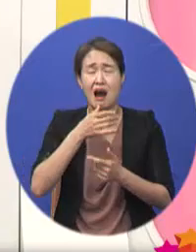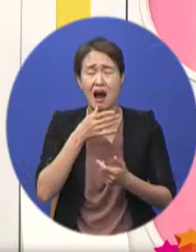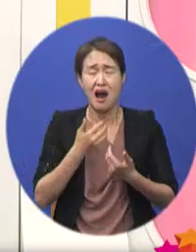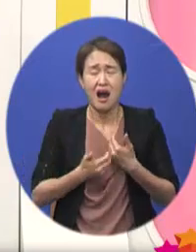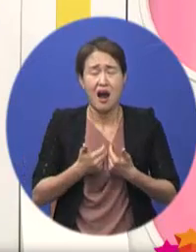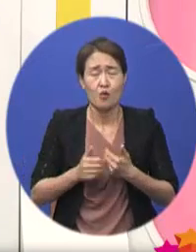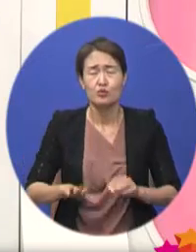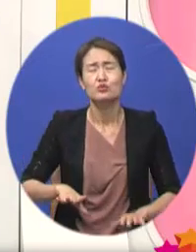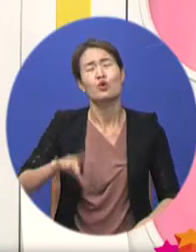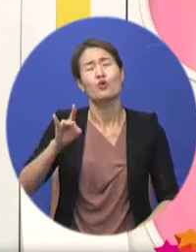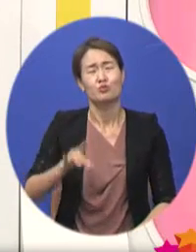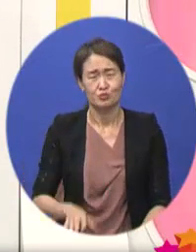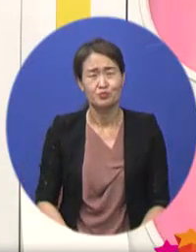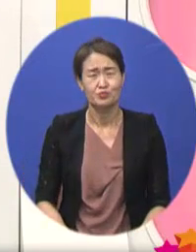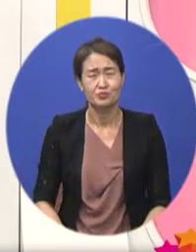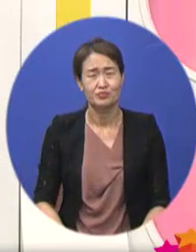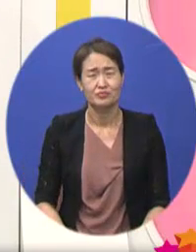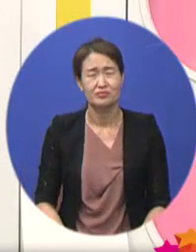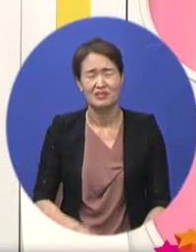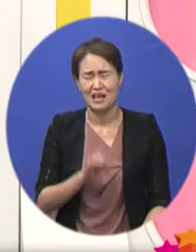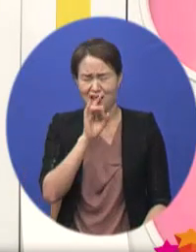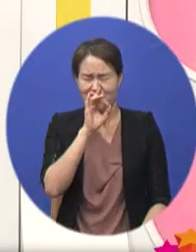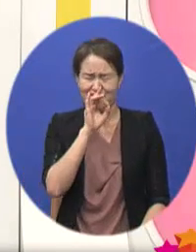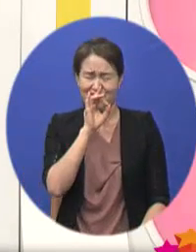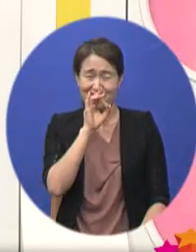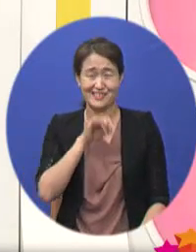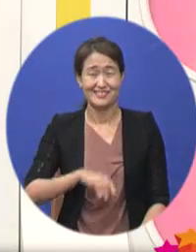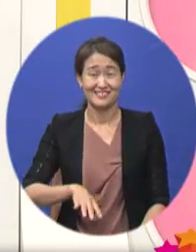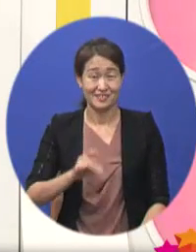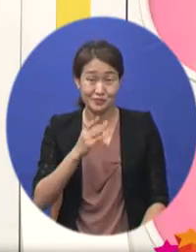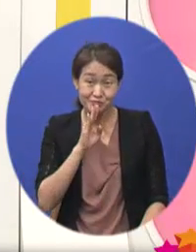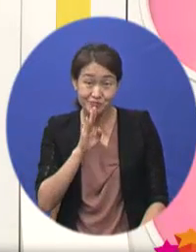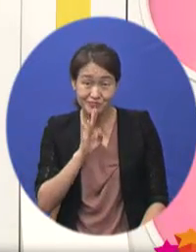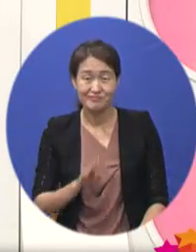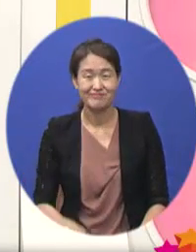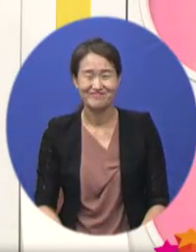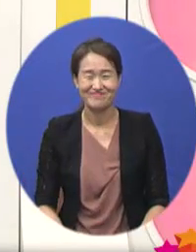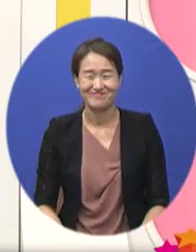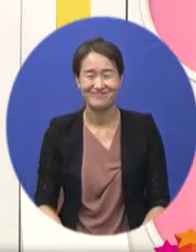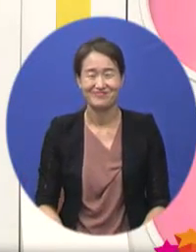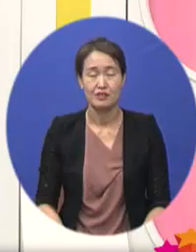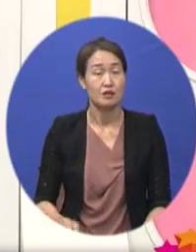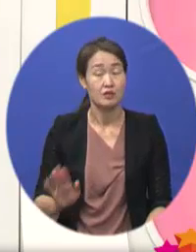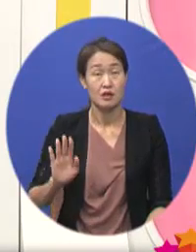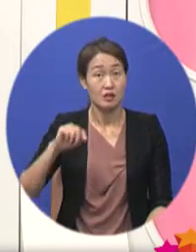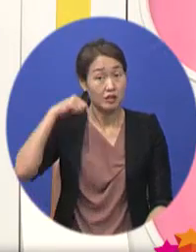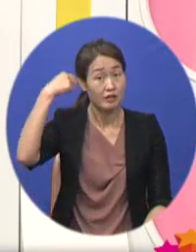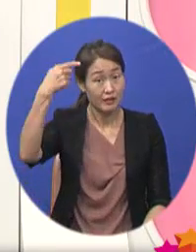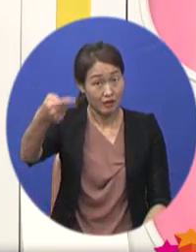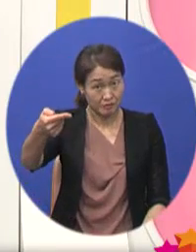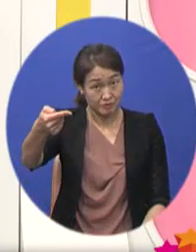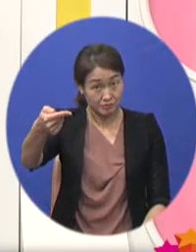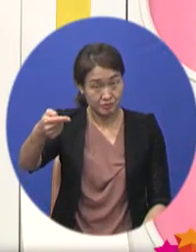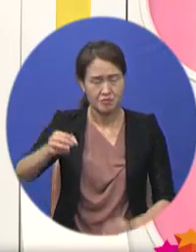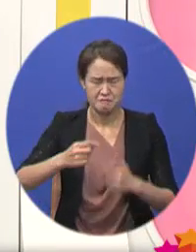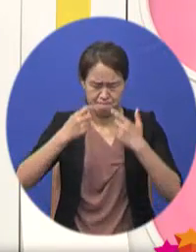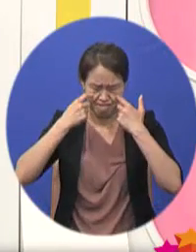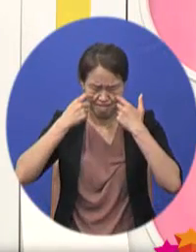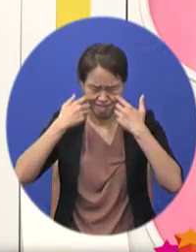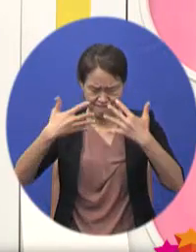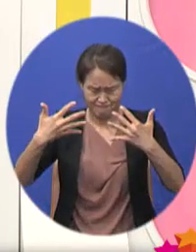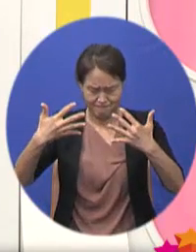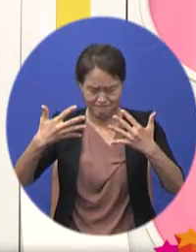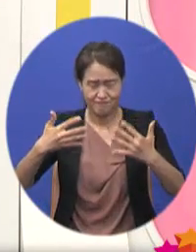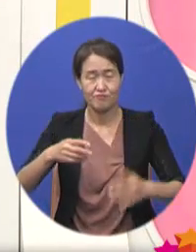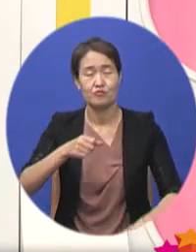맞춰서 하다 보면 오늘 처음 하시니까 좀 잘 안 돼요. 네. 근데 노래 다음번에 한번 하시면은 네. 정말 좋은 점수